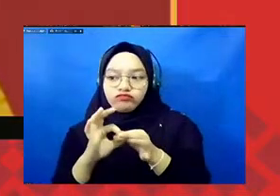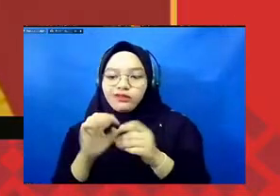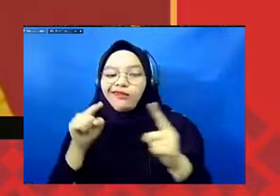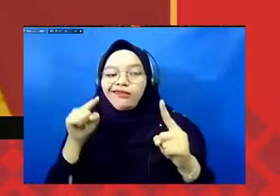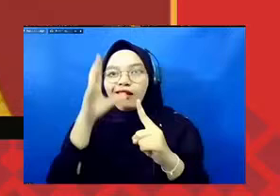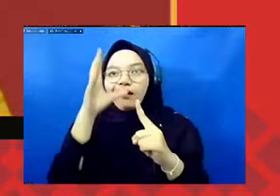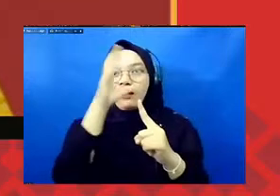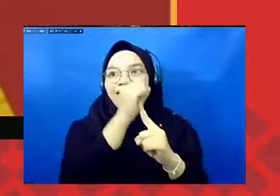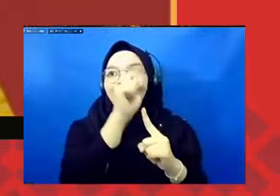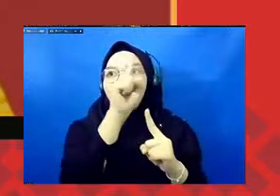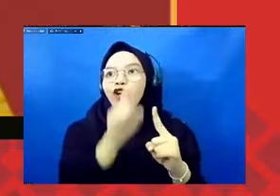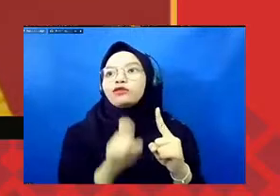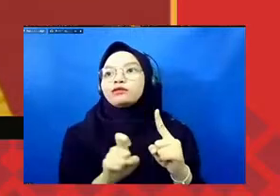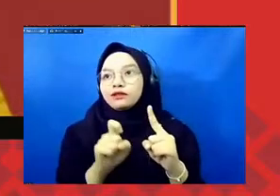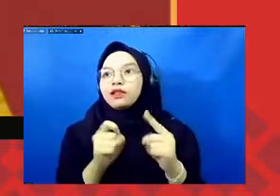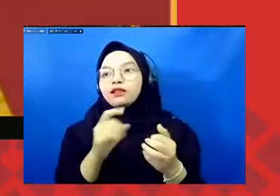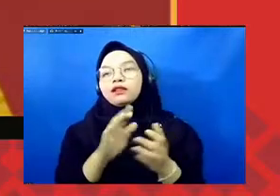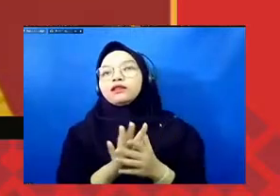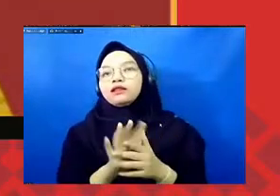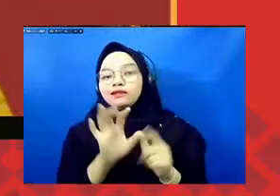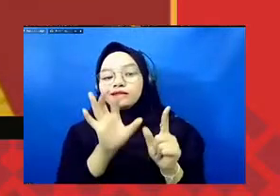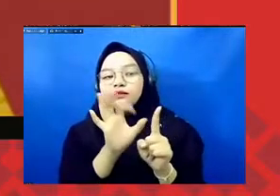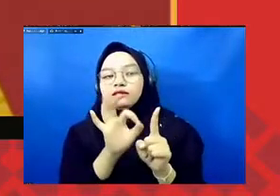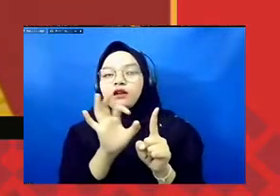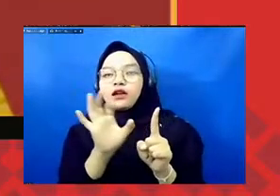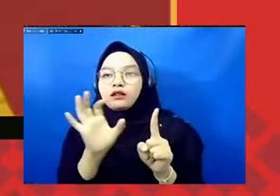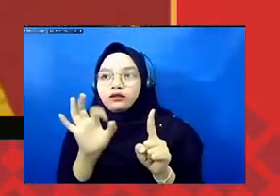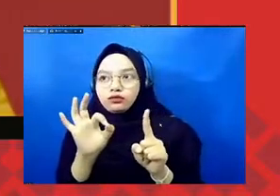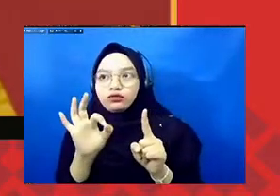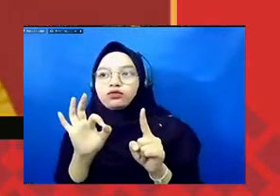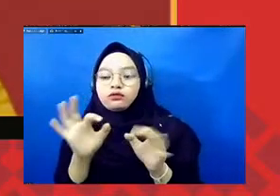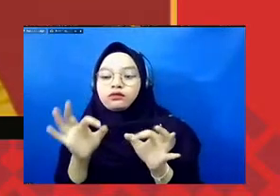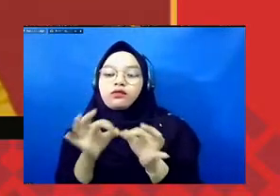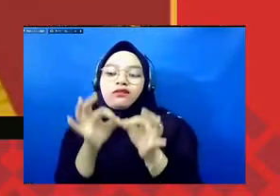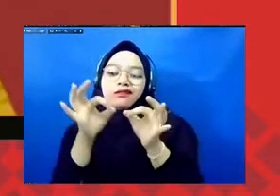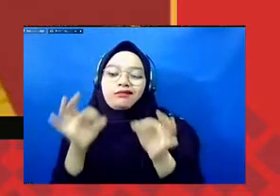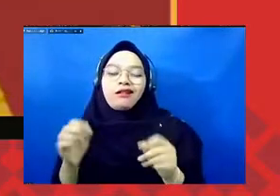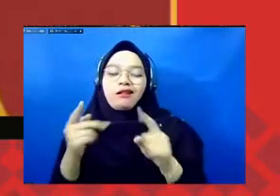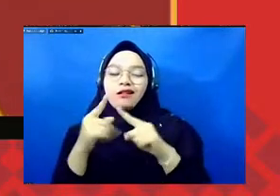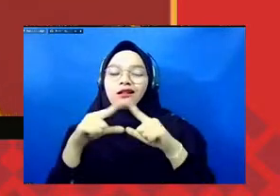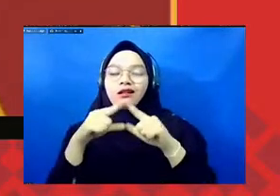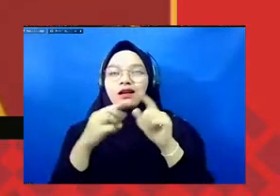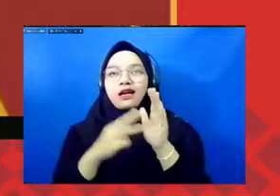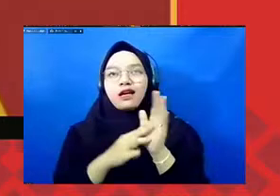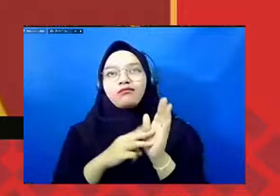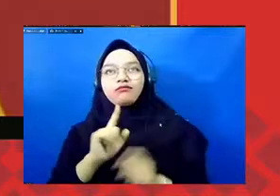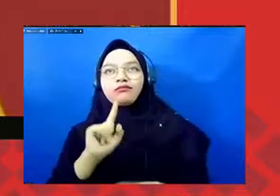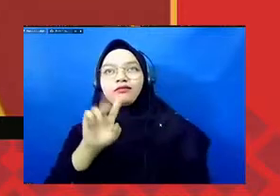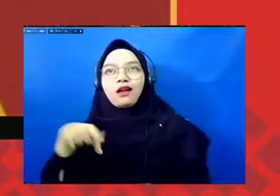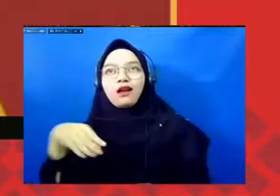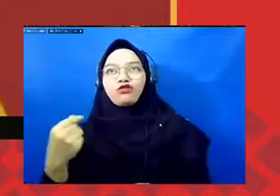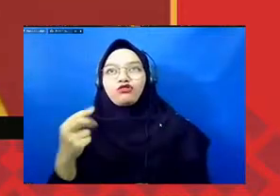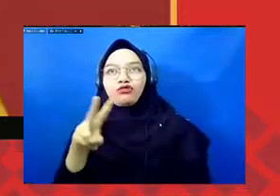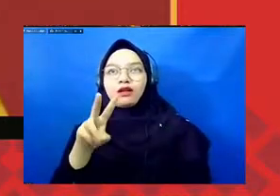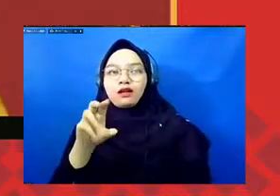tercapai 100 Human Rights Cities by 2022.